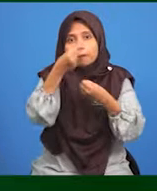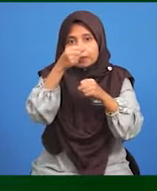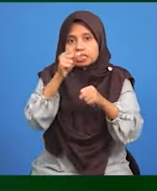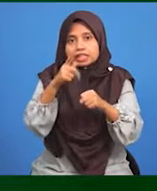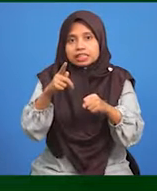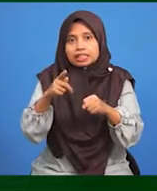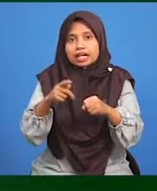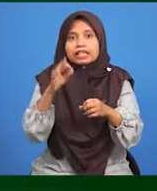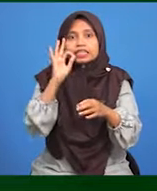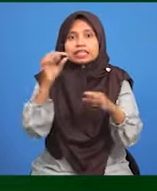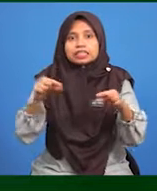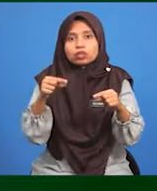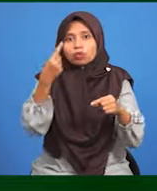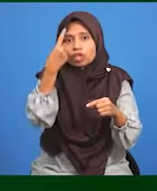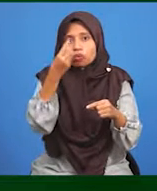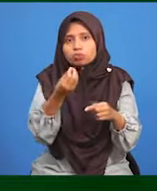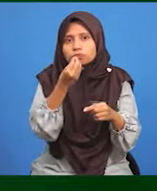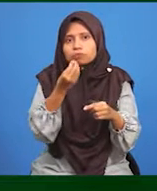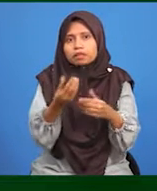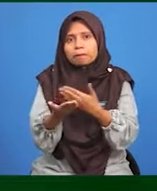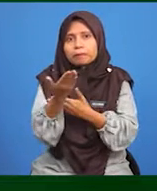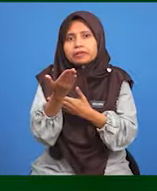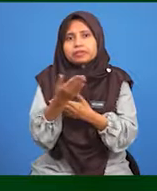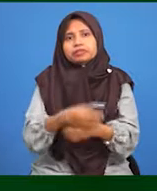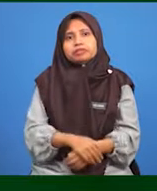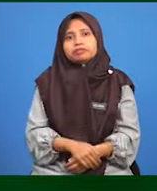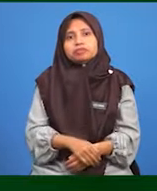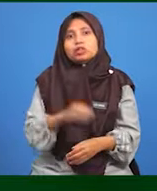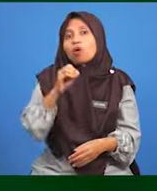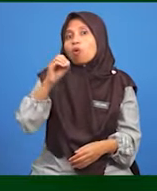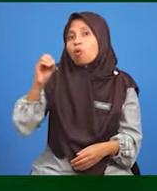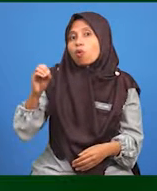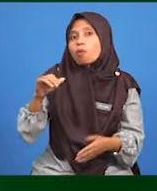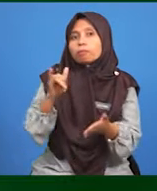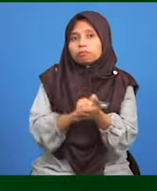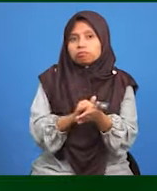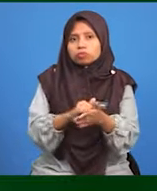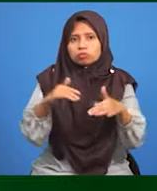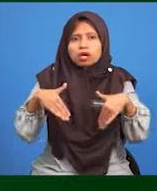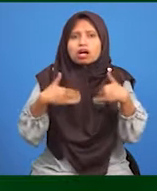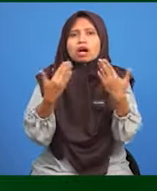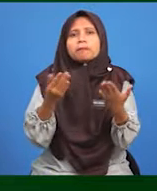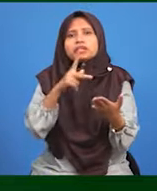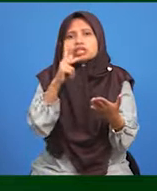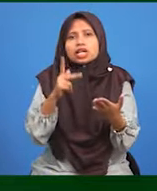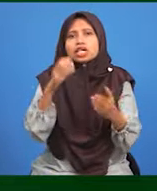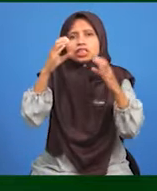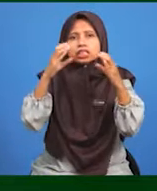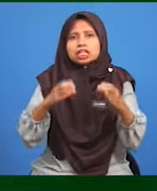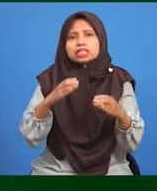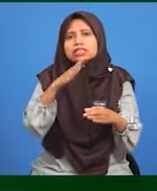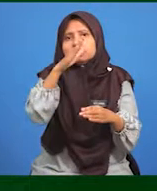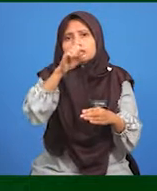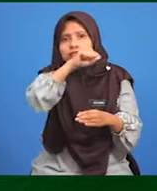menyediakan nasi goreng untuk sarapan pagi Oh begitu Bagaimanakah caranya